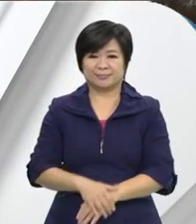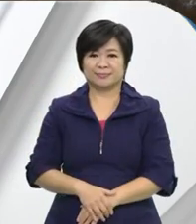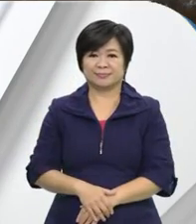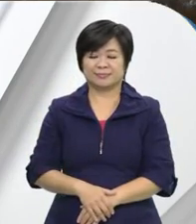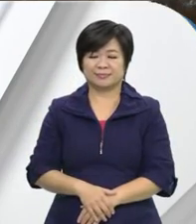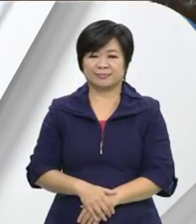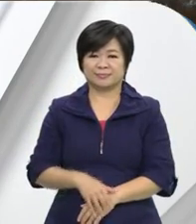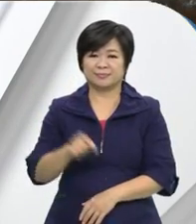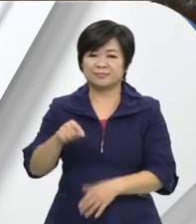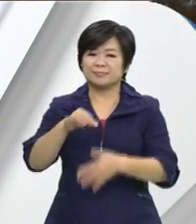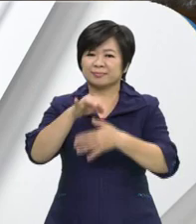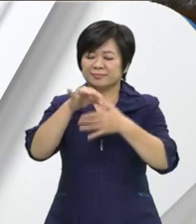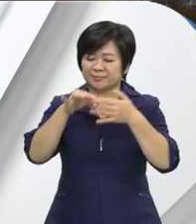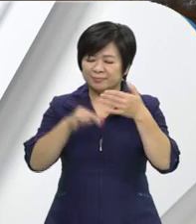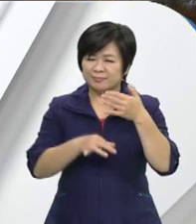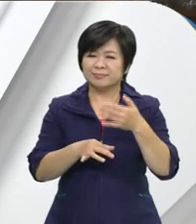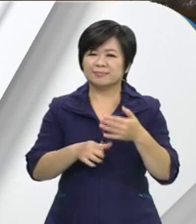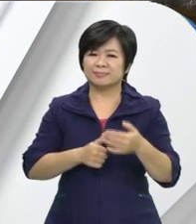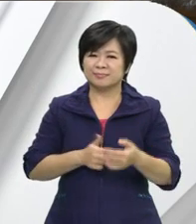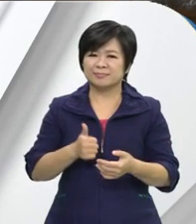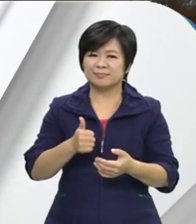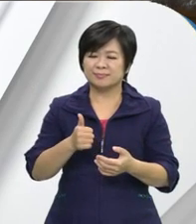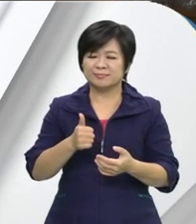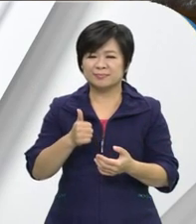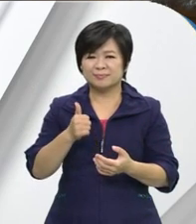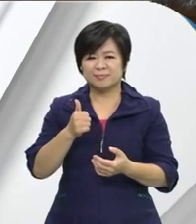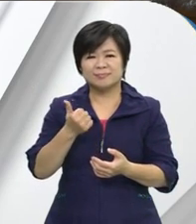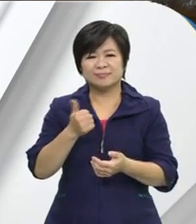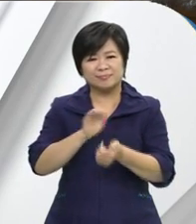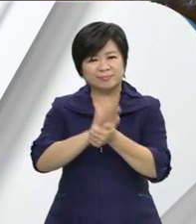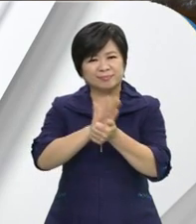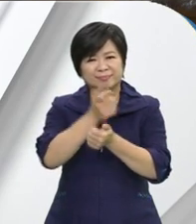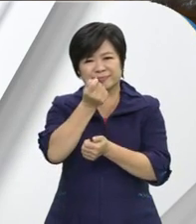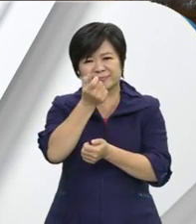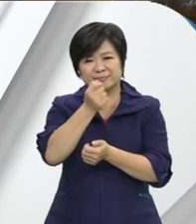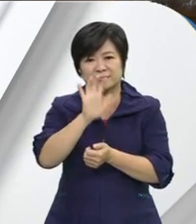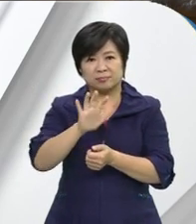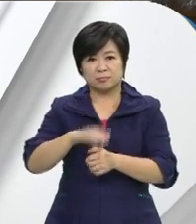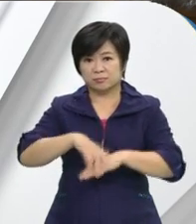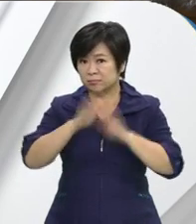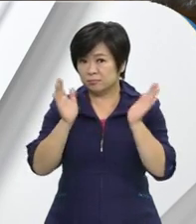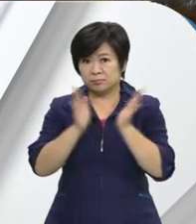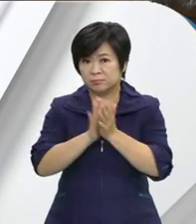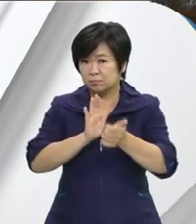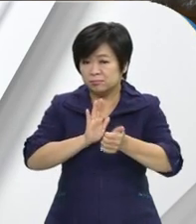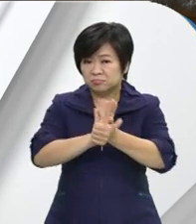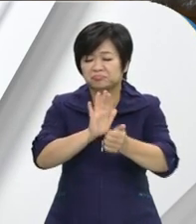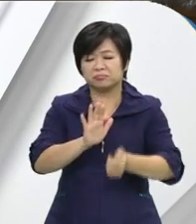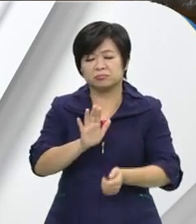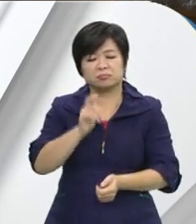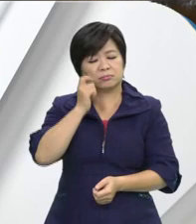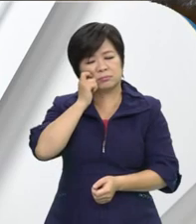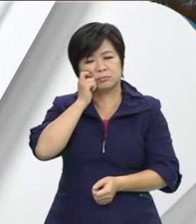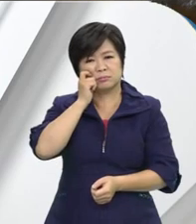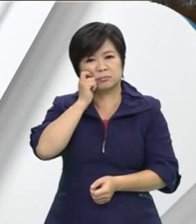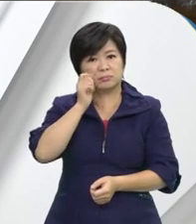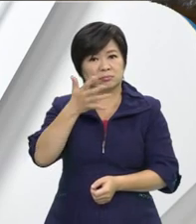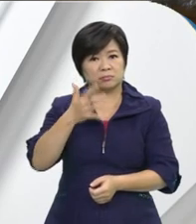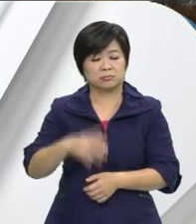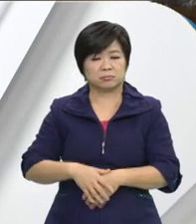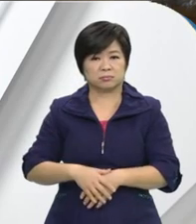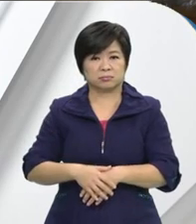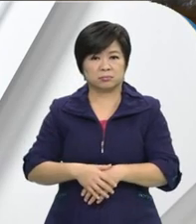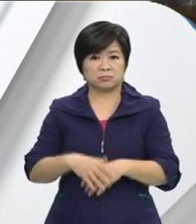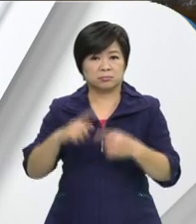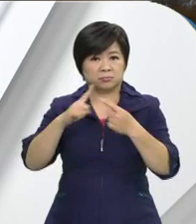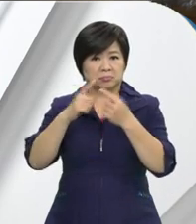这个制度其实多多少少有一点帮助，但是说完全帮助很难，因为我。缺工的